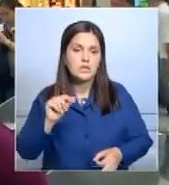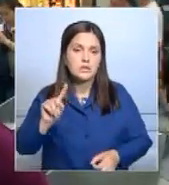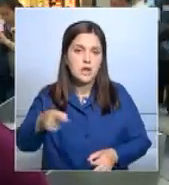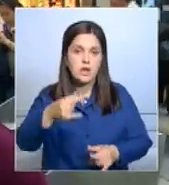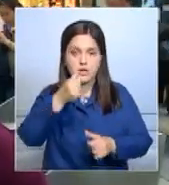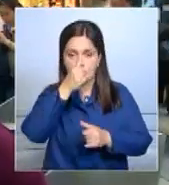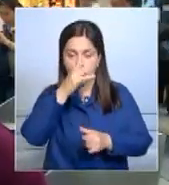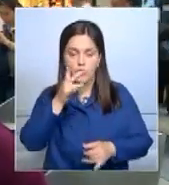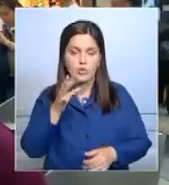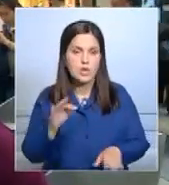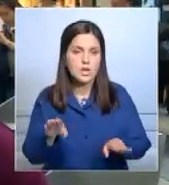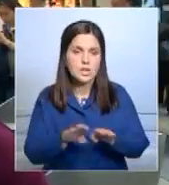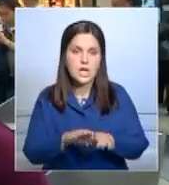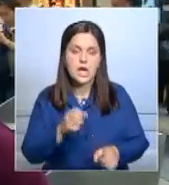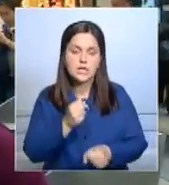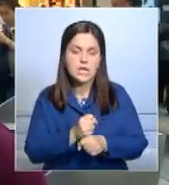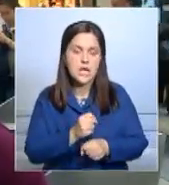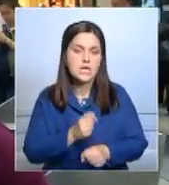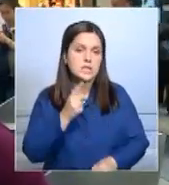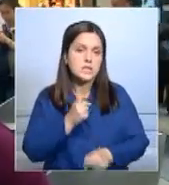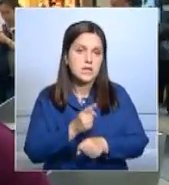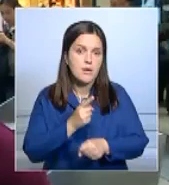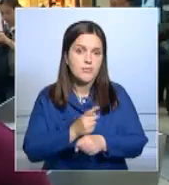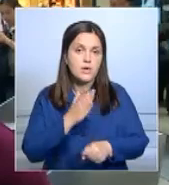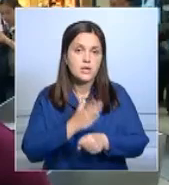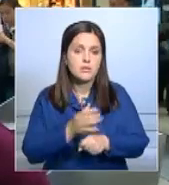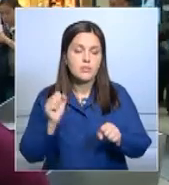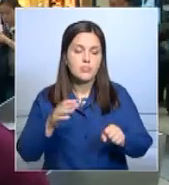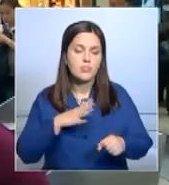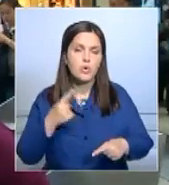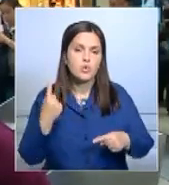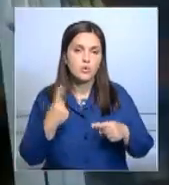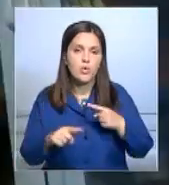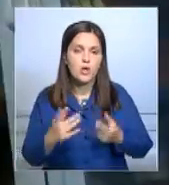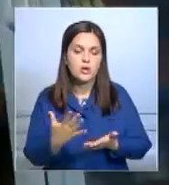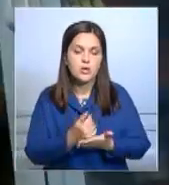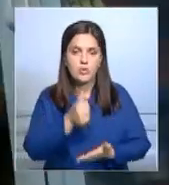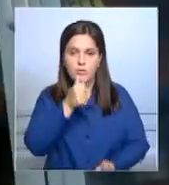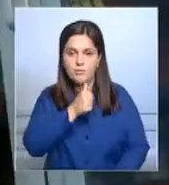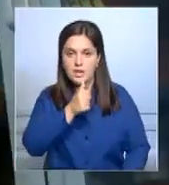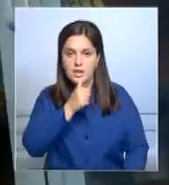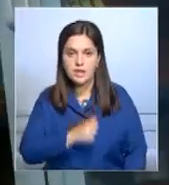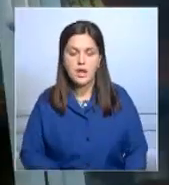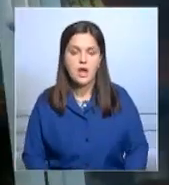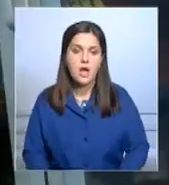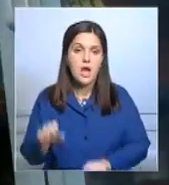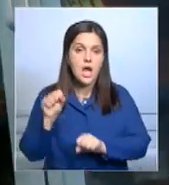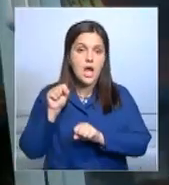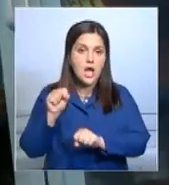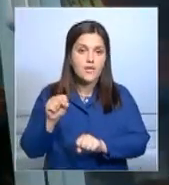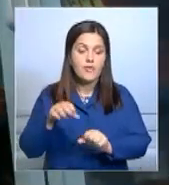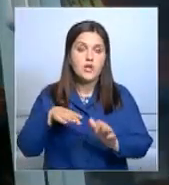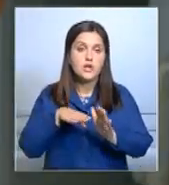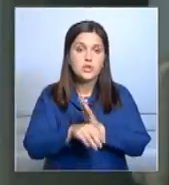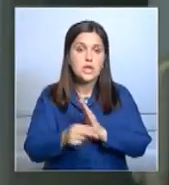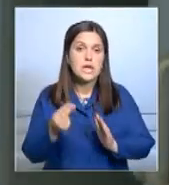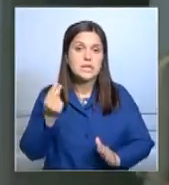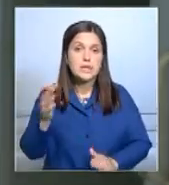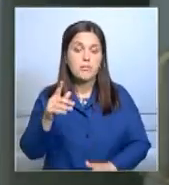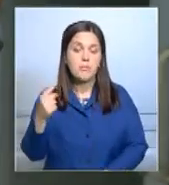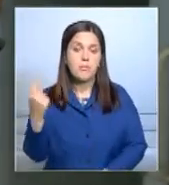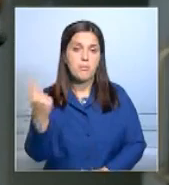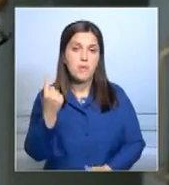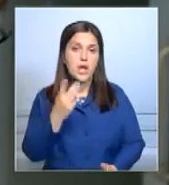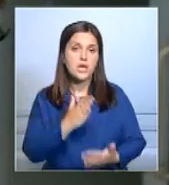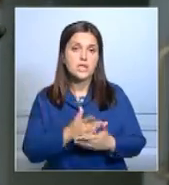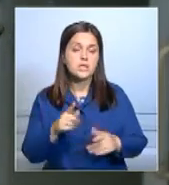решения проблемы. Возможно, это временная мера, и суды найдут более подходящие методы. Местные адвокаты считают, что неплательщики первыми нарушили